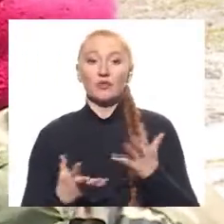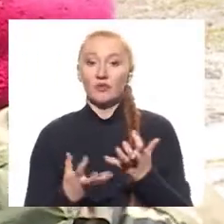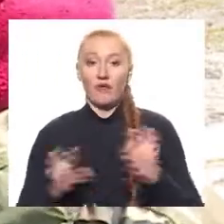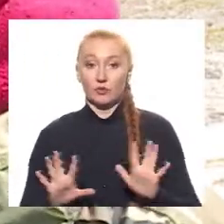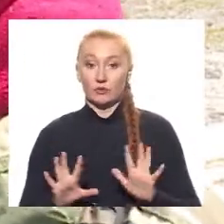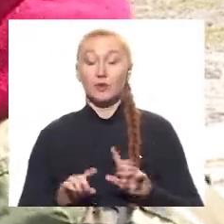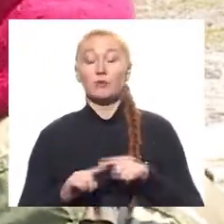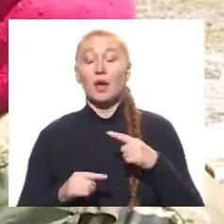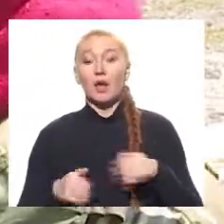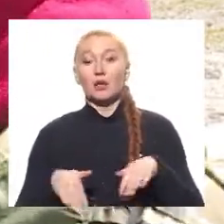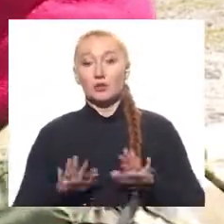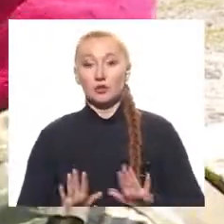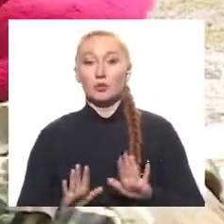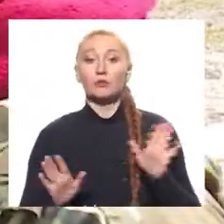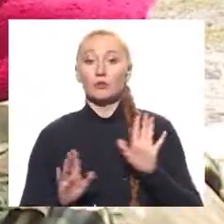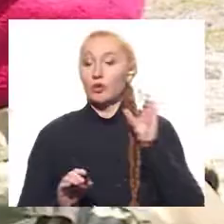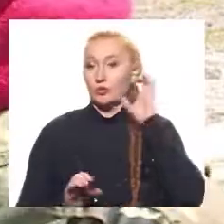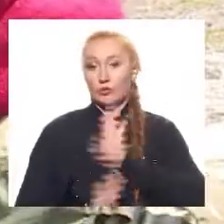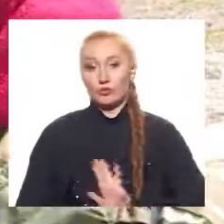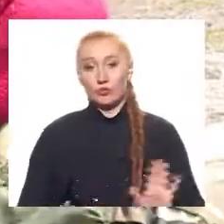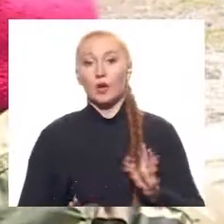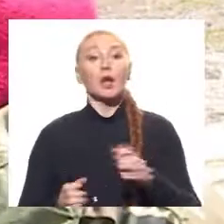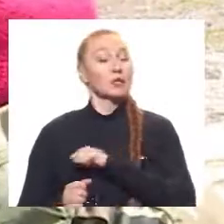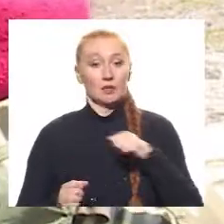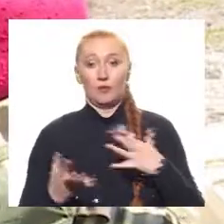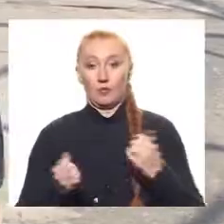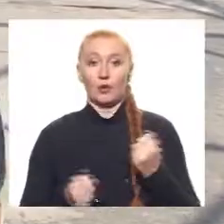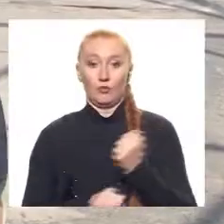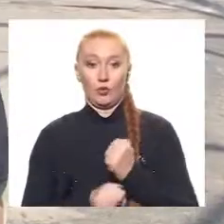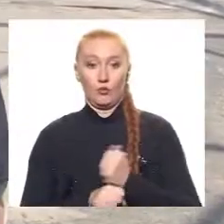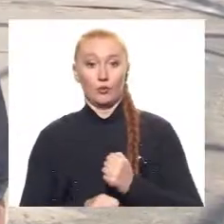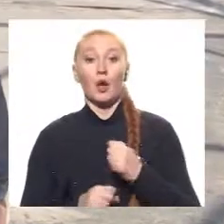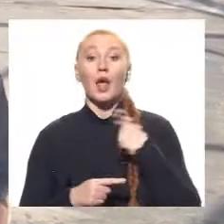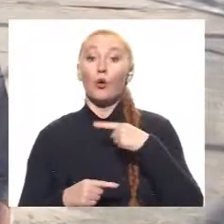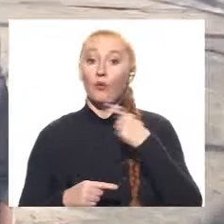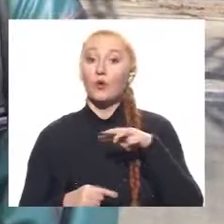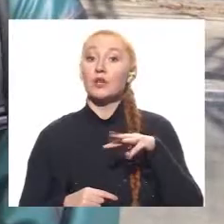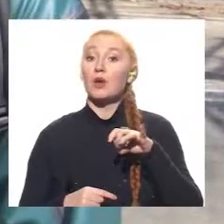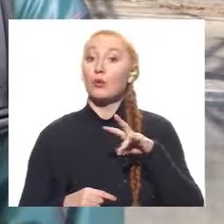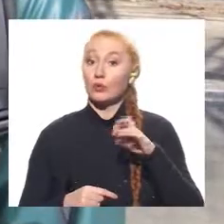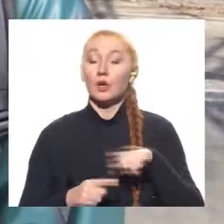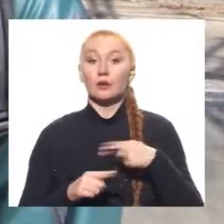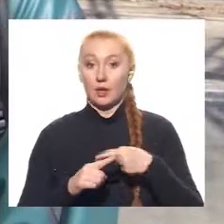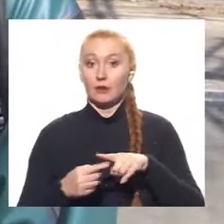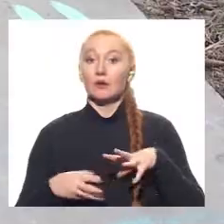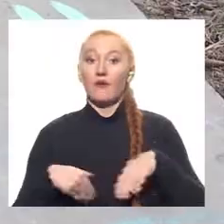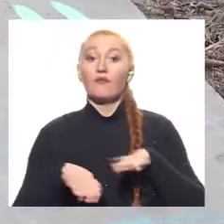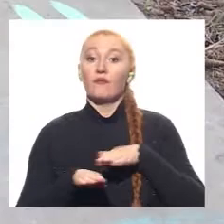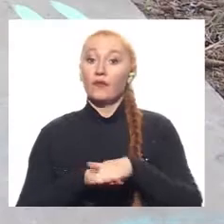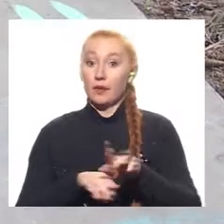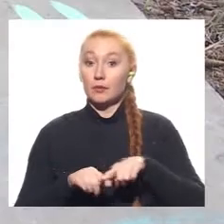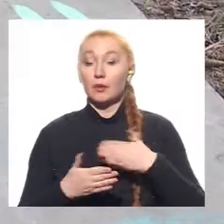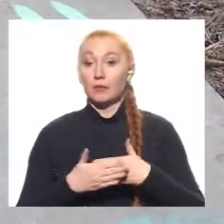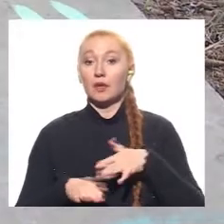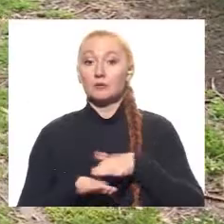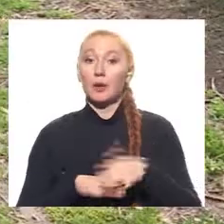сприймається. Тому ми вирішили нікого не слухати, беремо і робимо. Як говорить Сергій Мироненко, на реалізацію проєкту він витратив близько